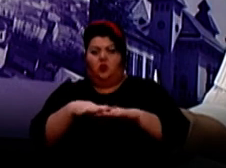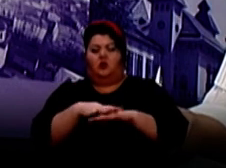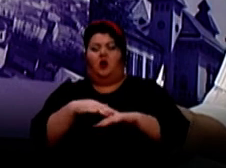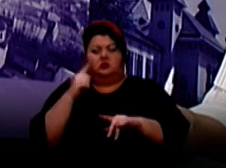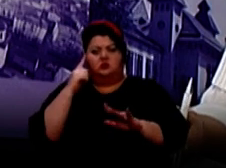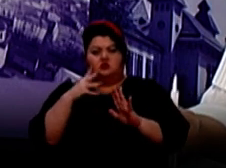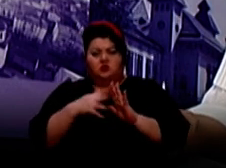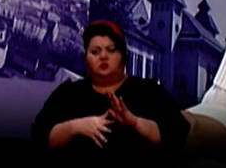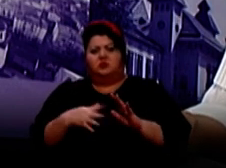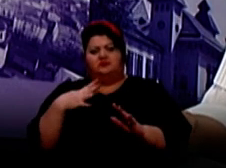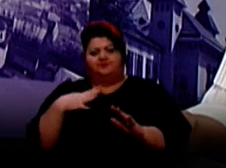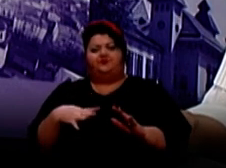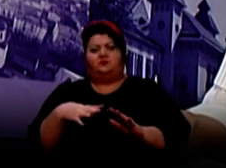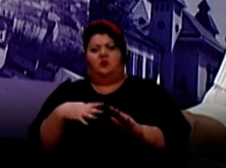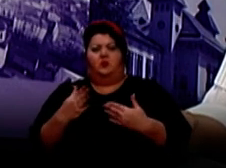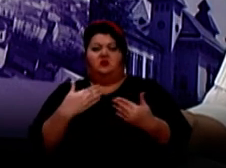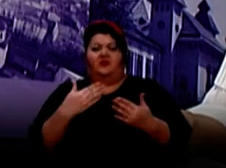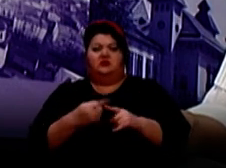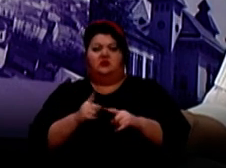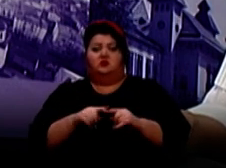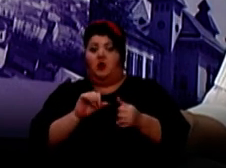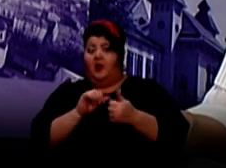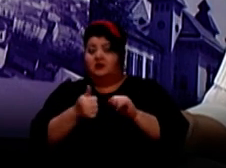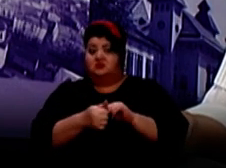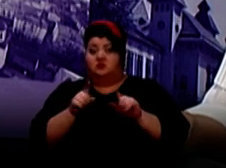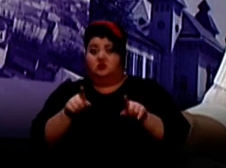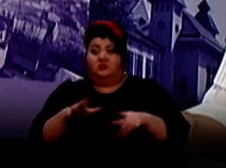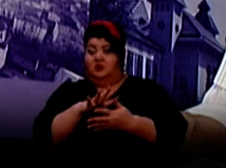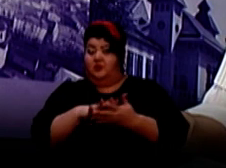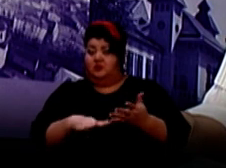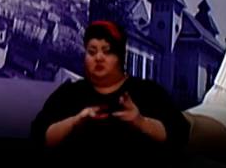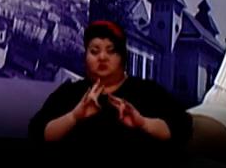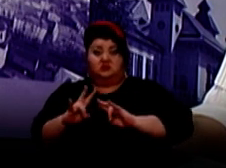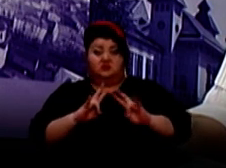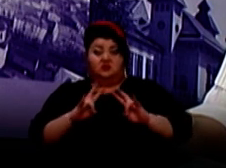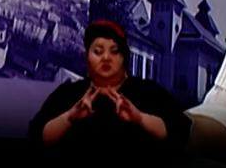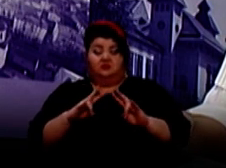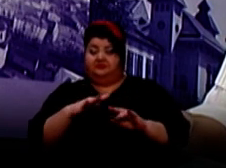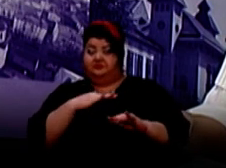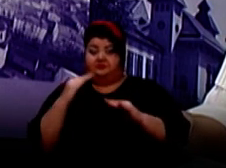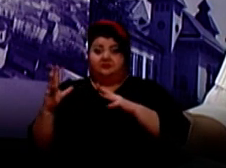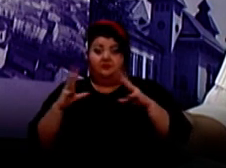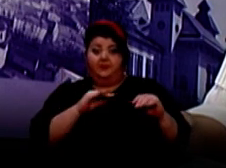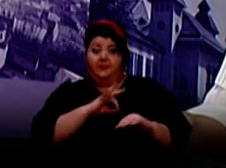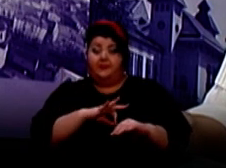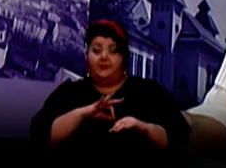розумінням поставилась до цього. Замість цього вони продовжили шантаж і ігнорування перевезень. Замість цього